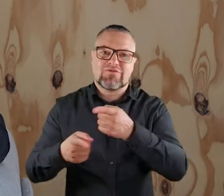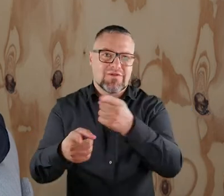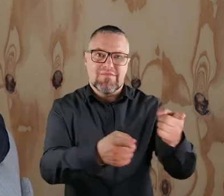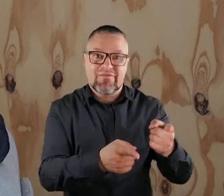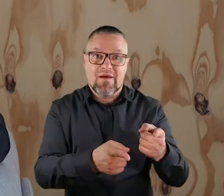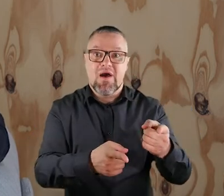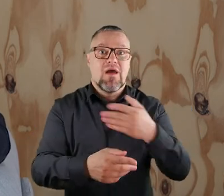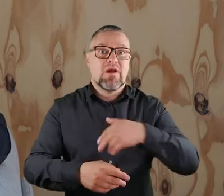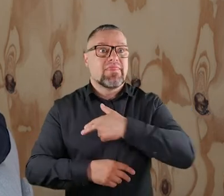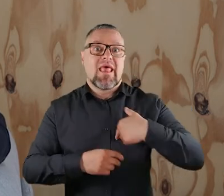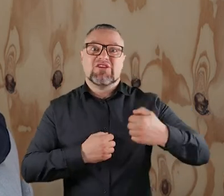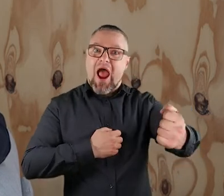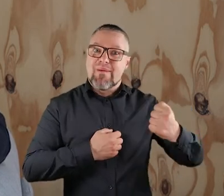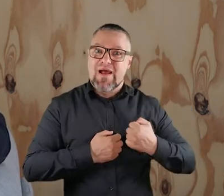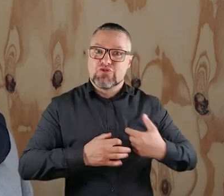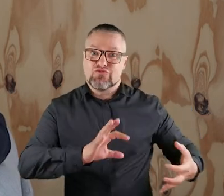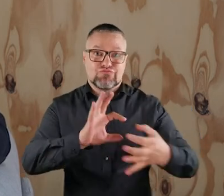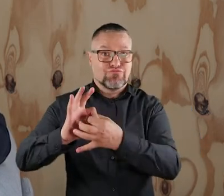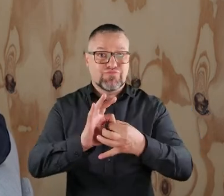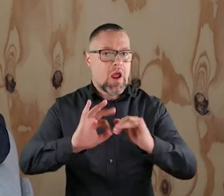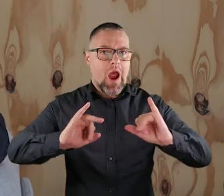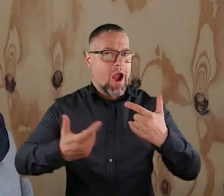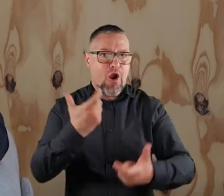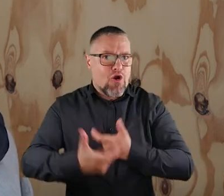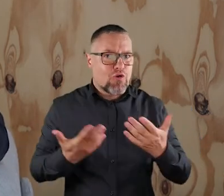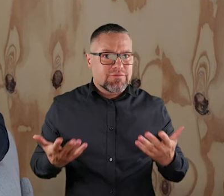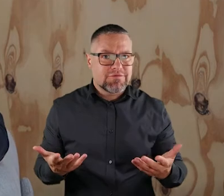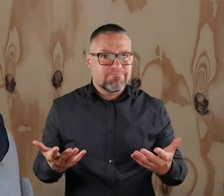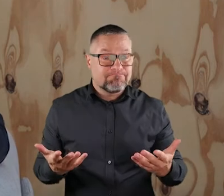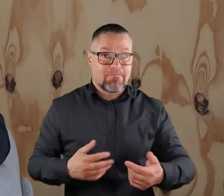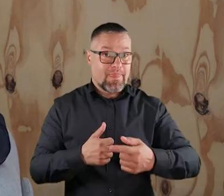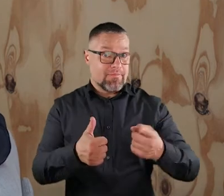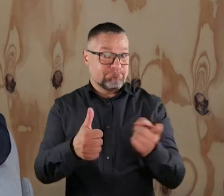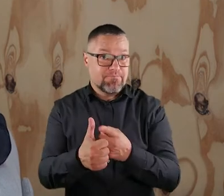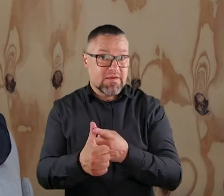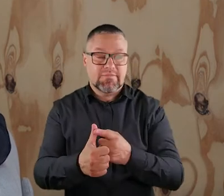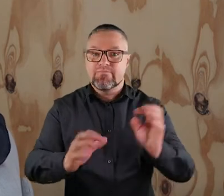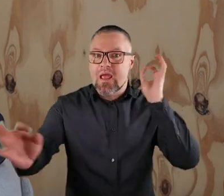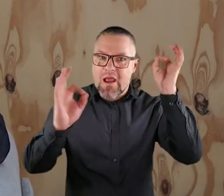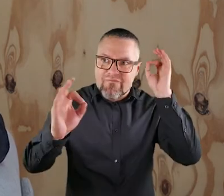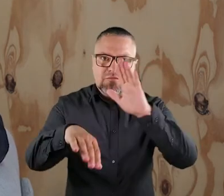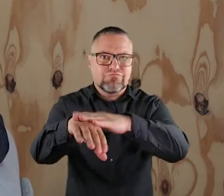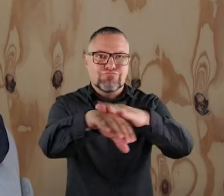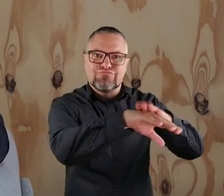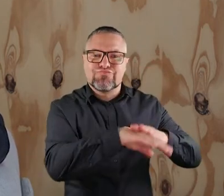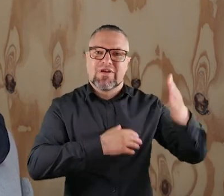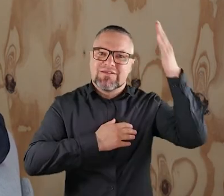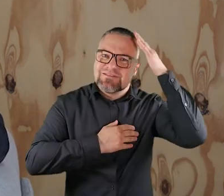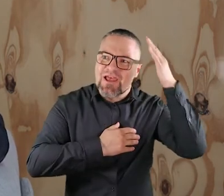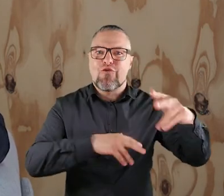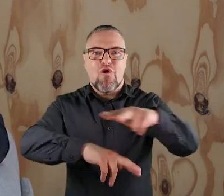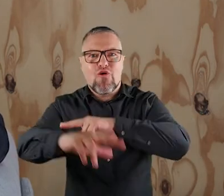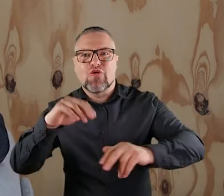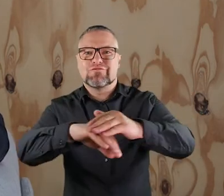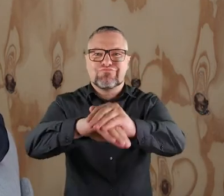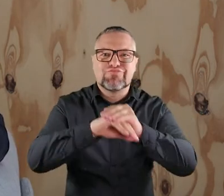gorąco Was zachęcamy, bądźcie naszymi ambasadorami. A jak to zrobić? Po pierwsze, informując znajomych,